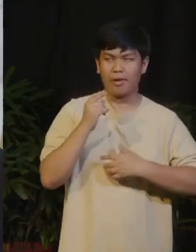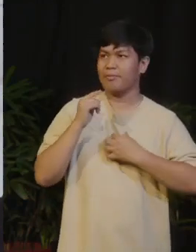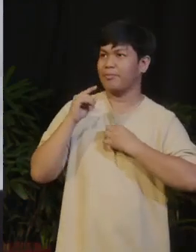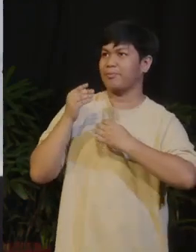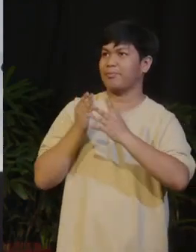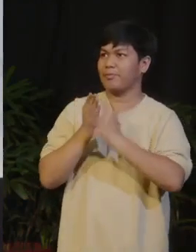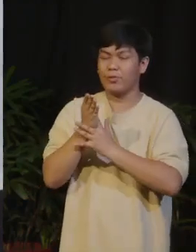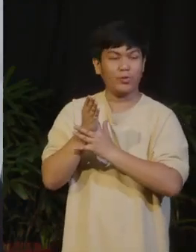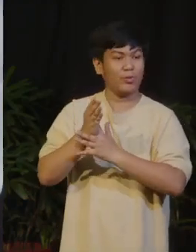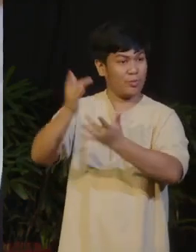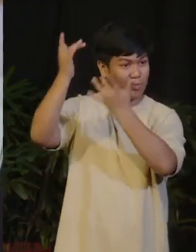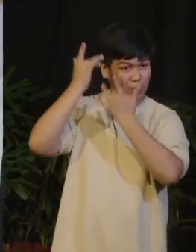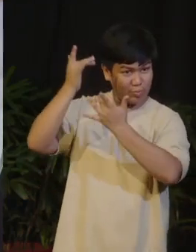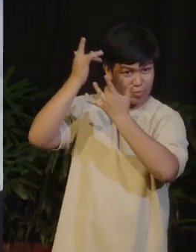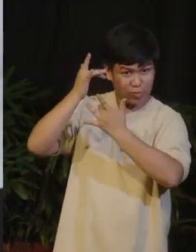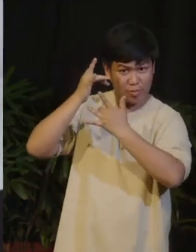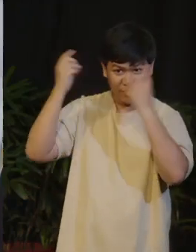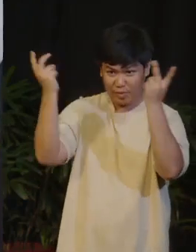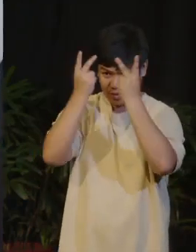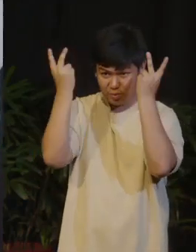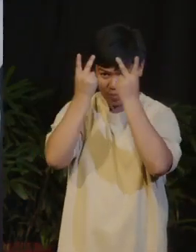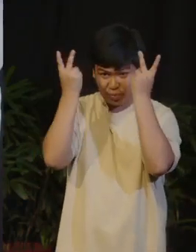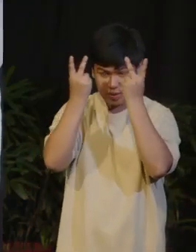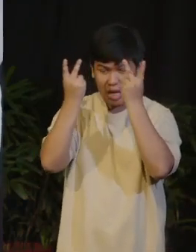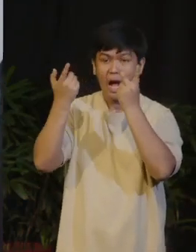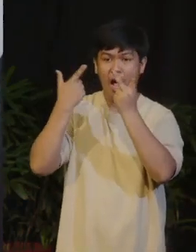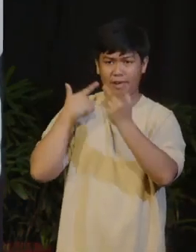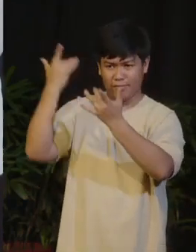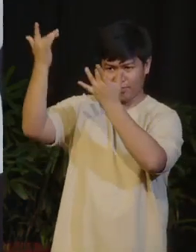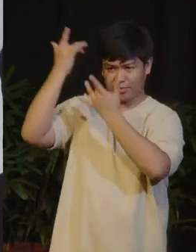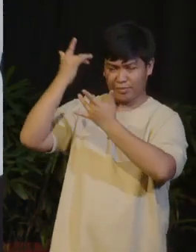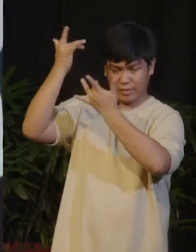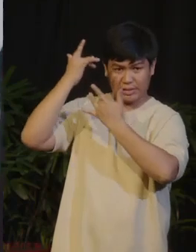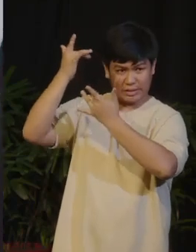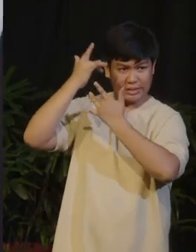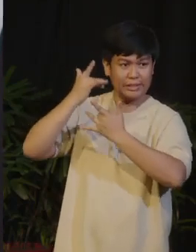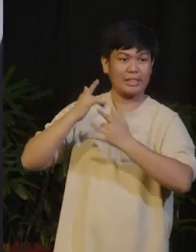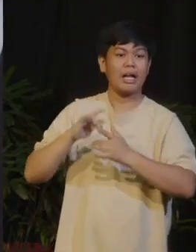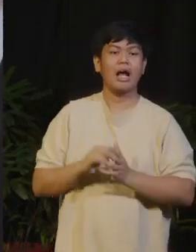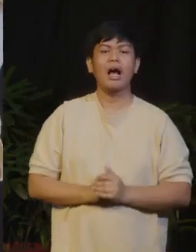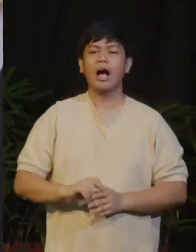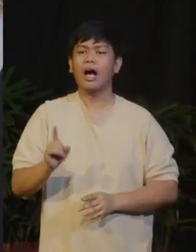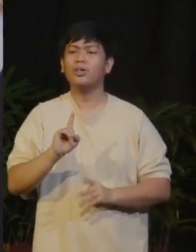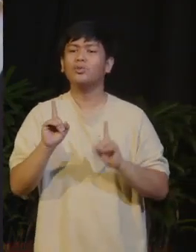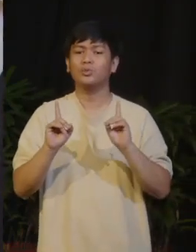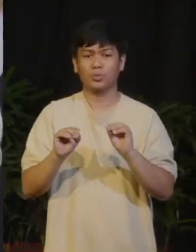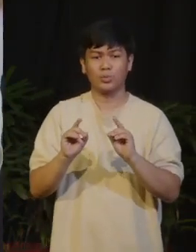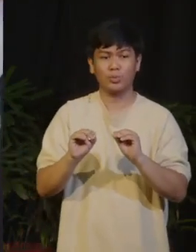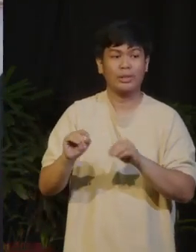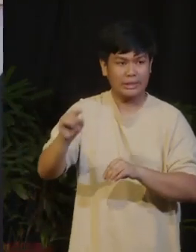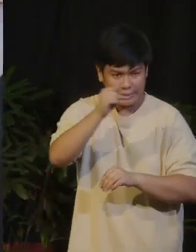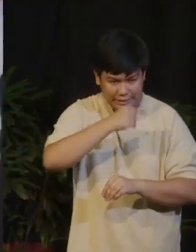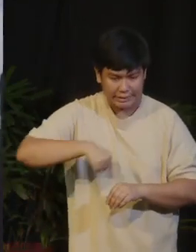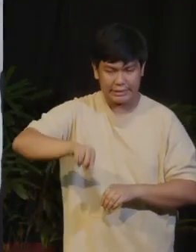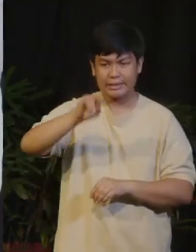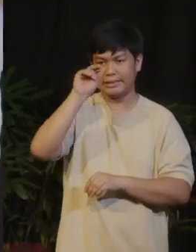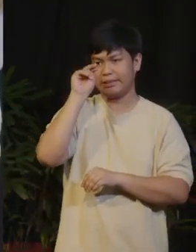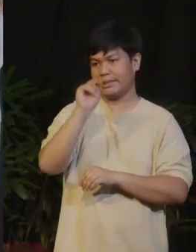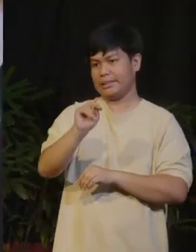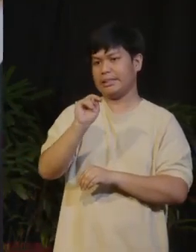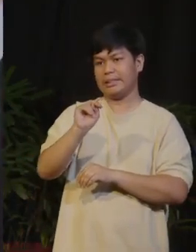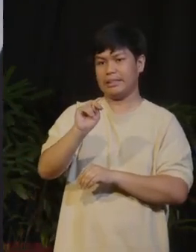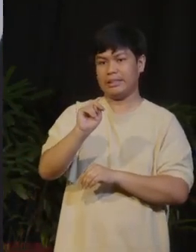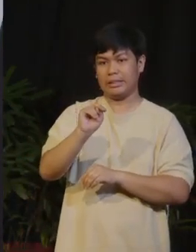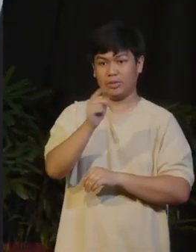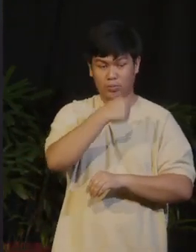para merong tagumpay ang mercy over judgment sa ating buhay, kailangan ang alagad